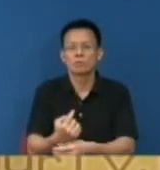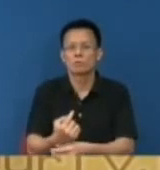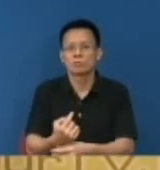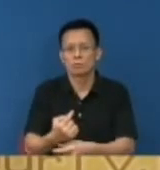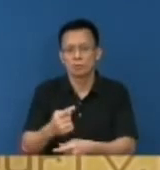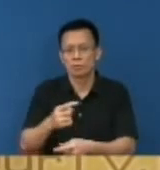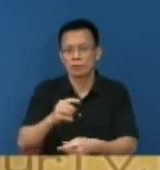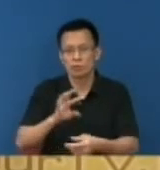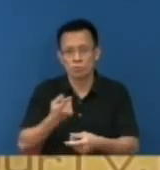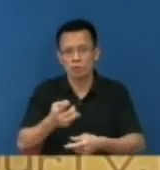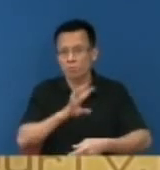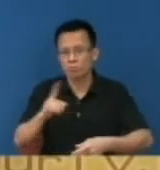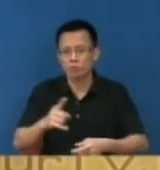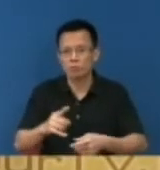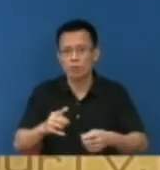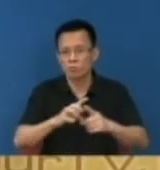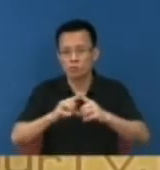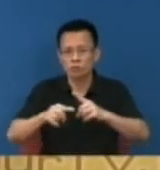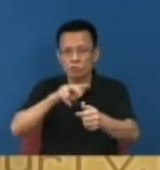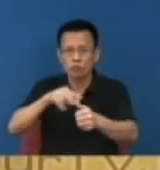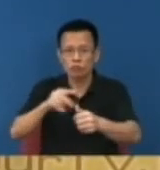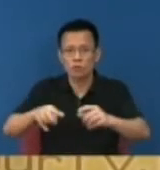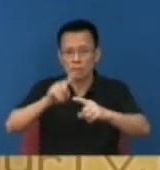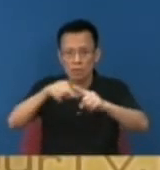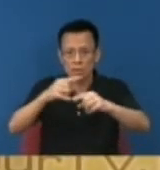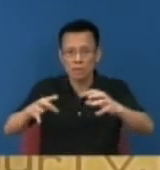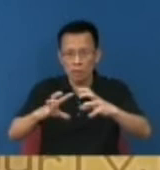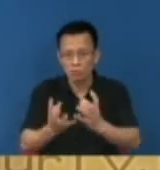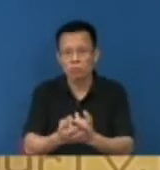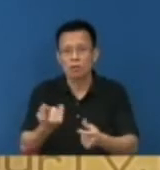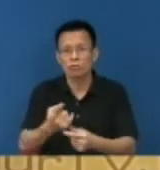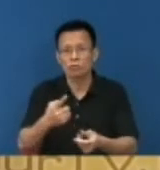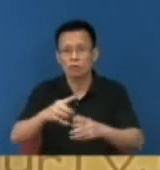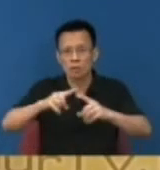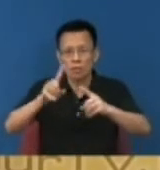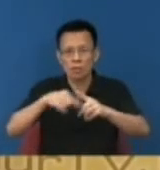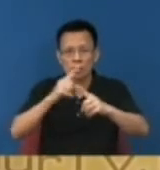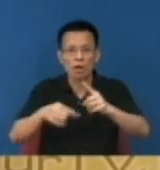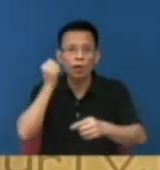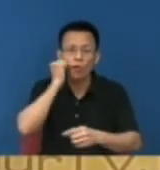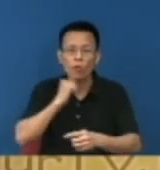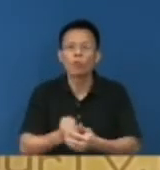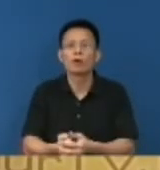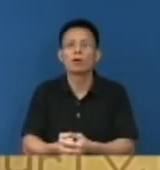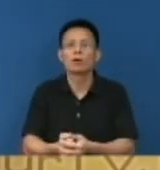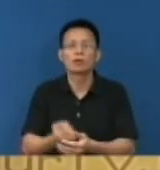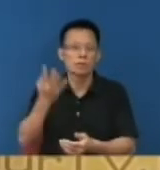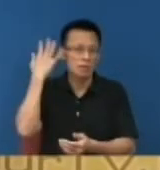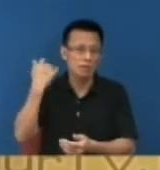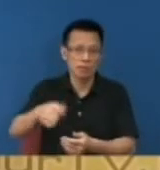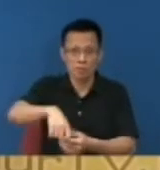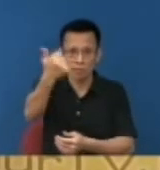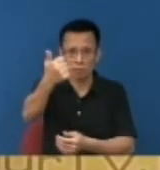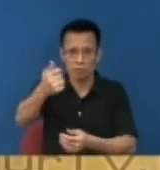全大局啊，係顧全大佬啊。你以前贏嘅區，你以前贏嘅區議